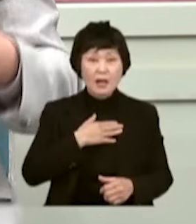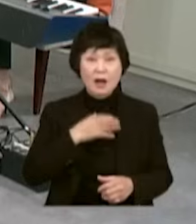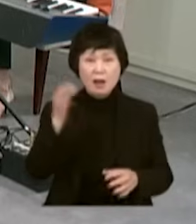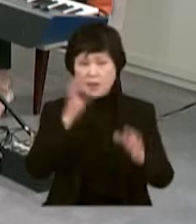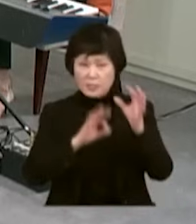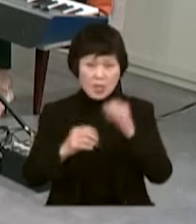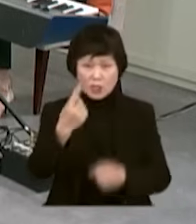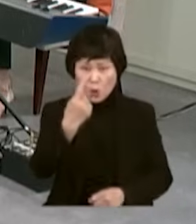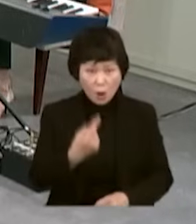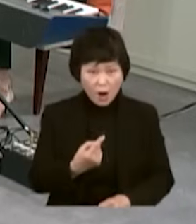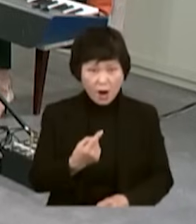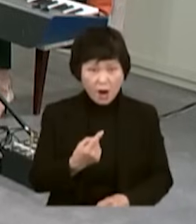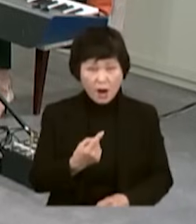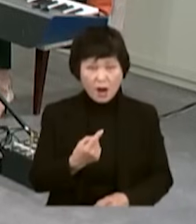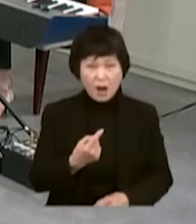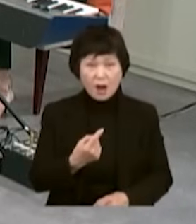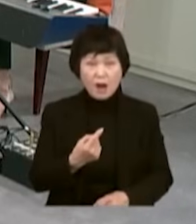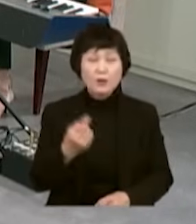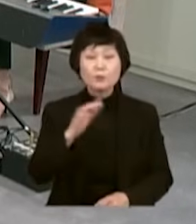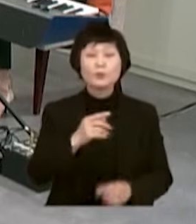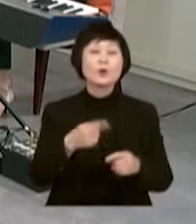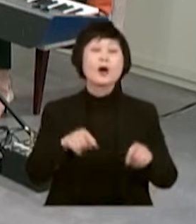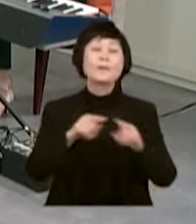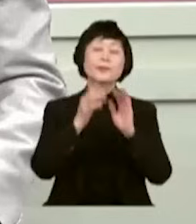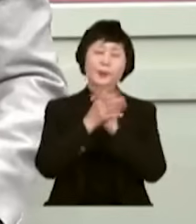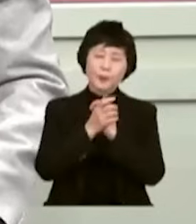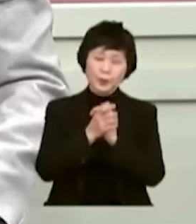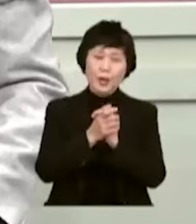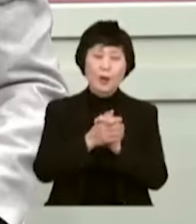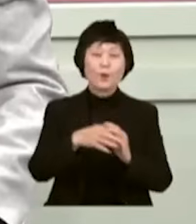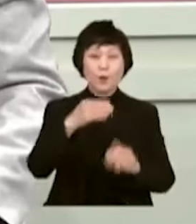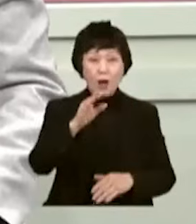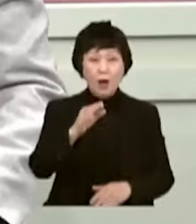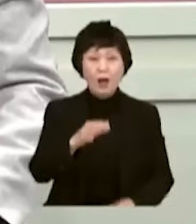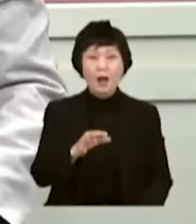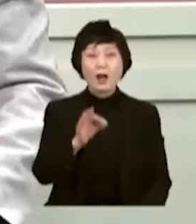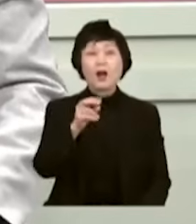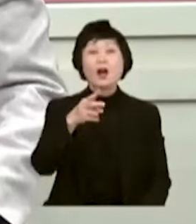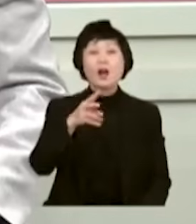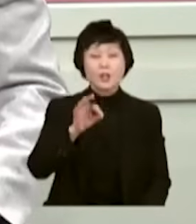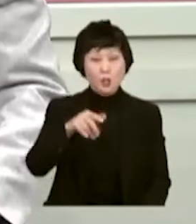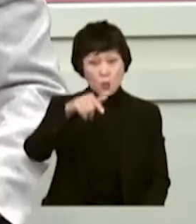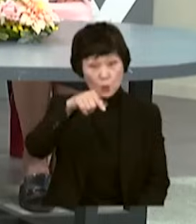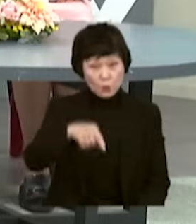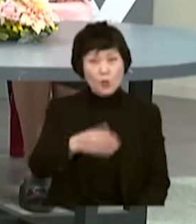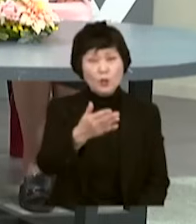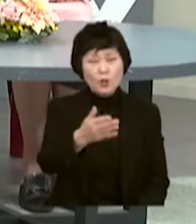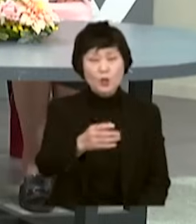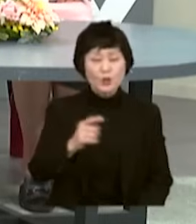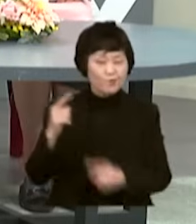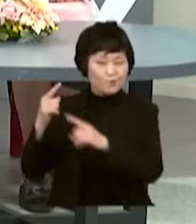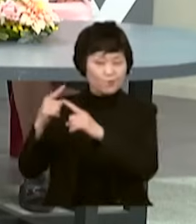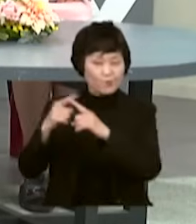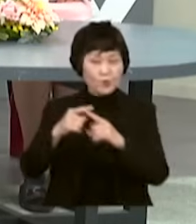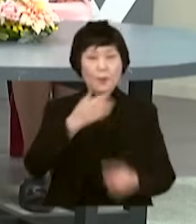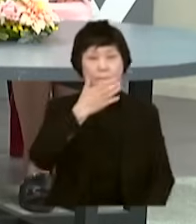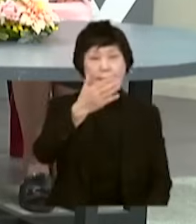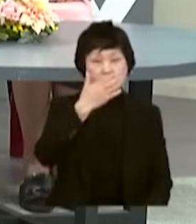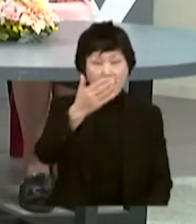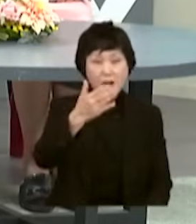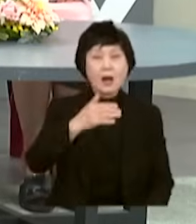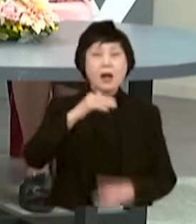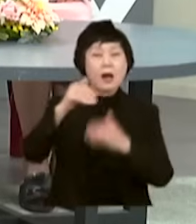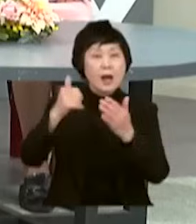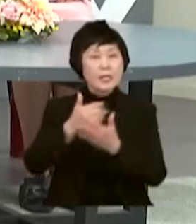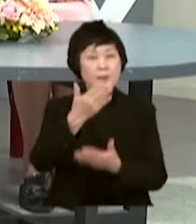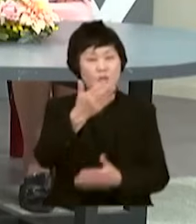또 기도 같이 하고 기도 받고 가고 영구 넌 된다. 영구 너는 무조건 하나님께서 크게 쓸 거다. 너 봐라.